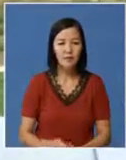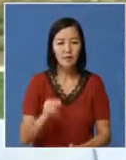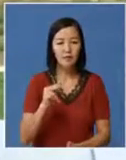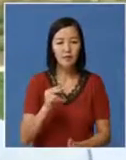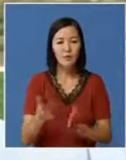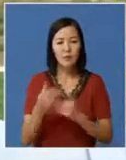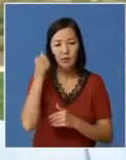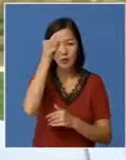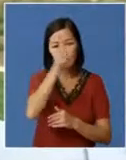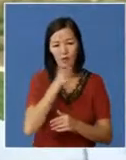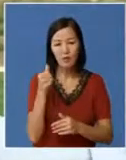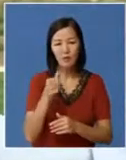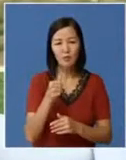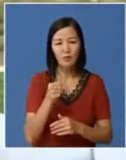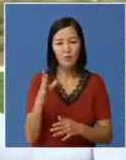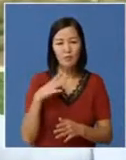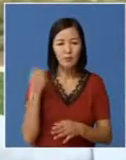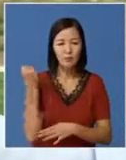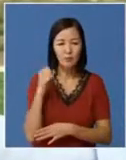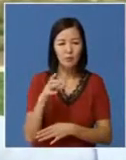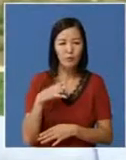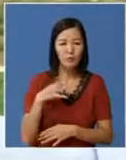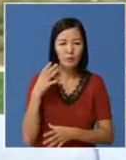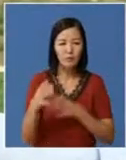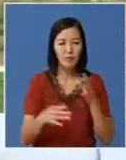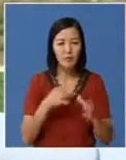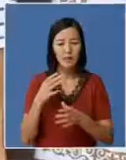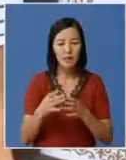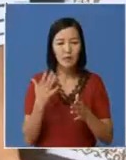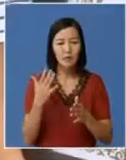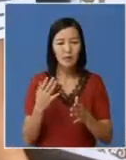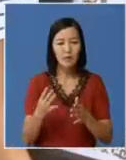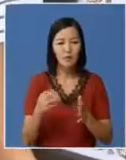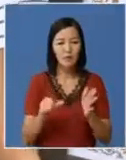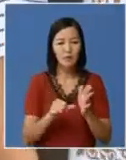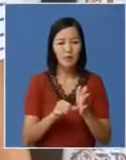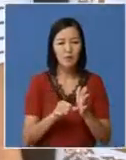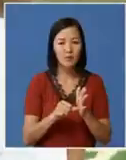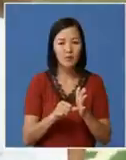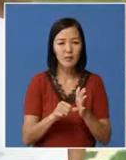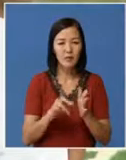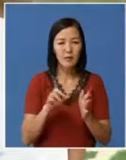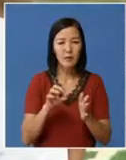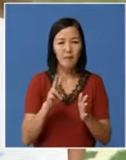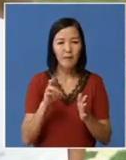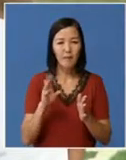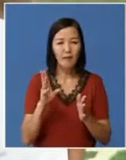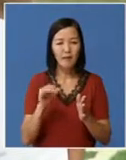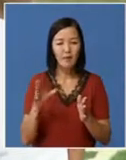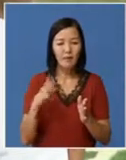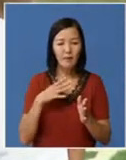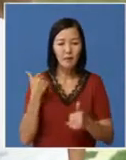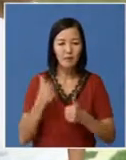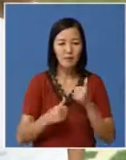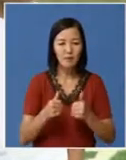В прошлом году Щучинский стал чемпионом республики. С 4 по 6 августа в Болгарии прошел чемпионат мира среди кадетов, где